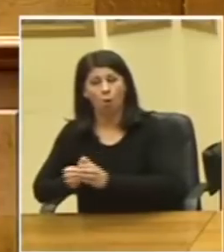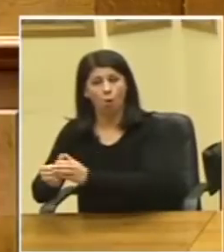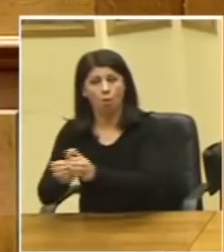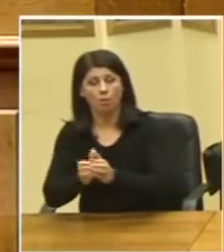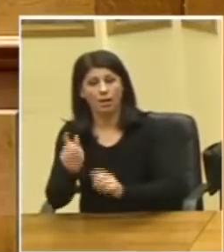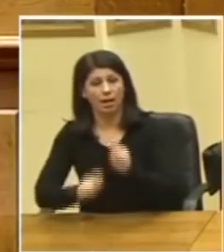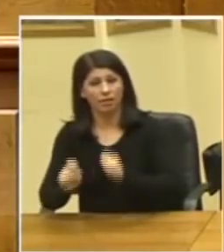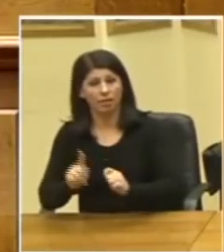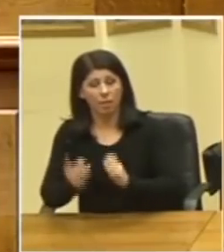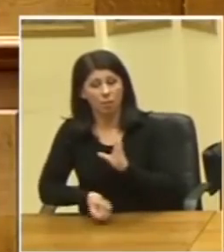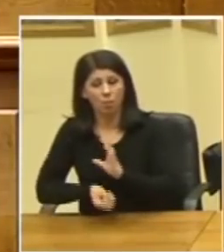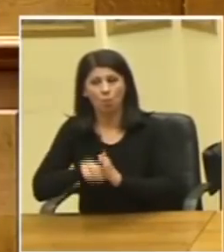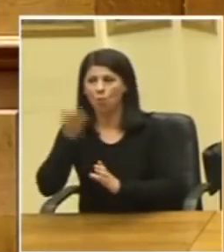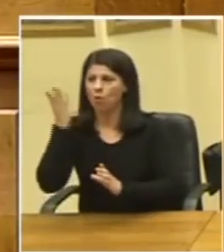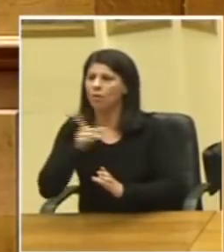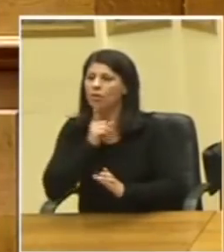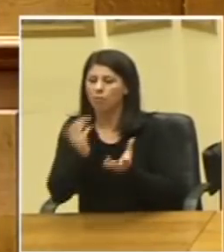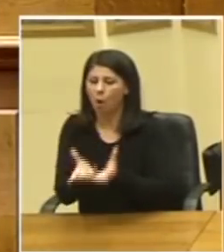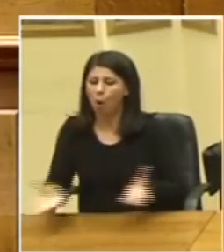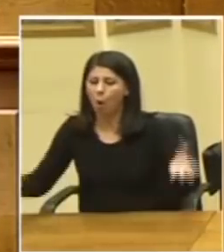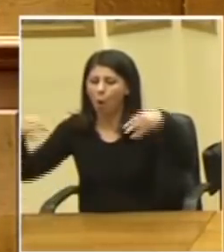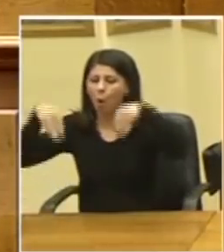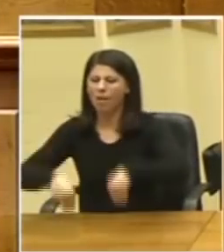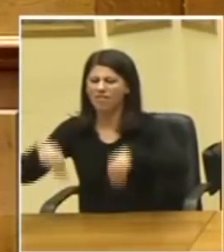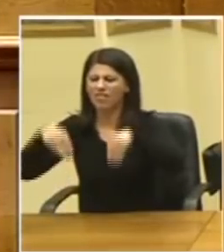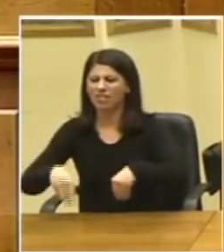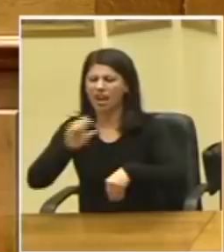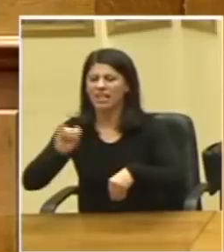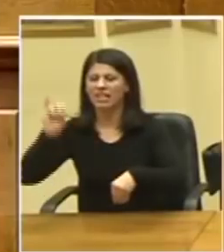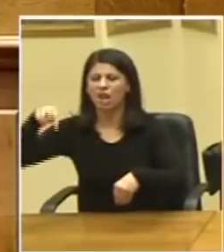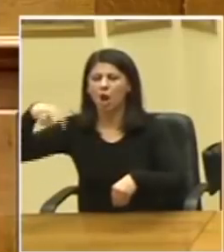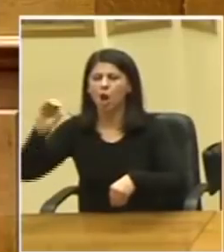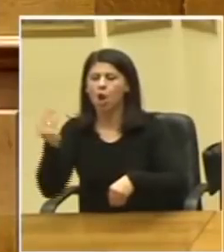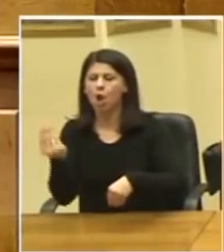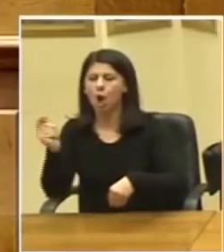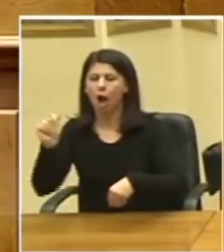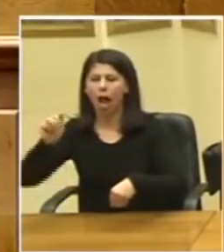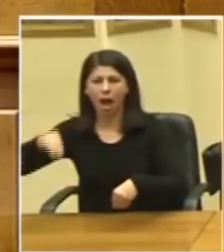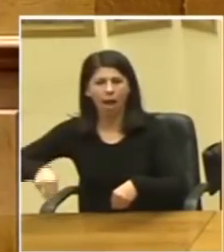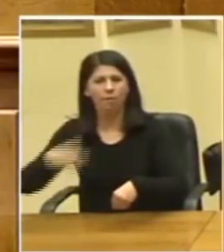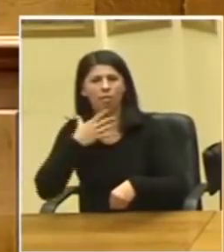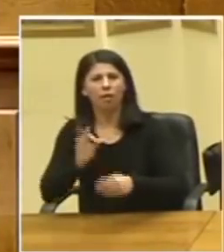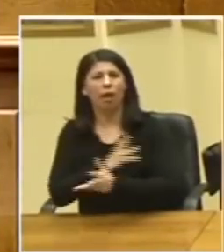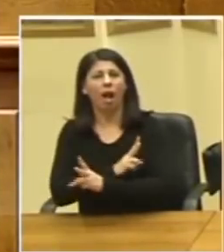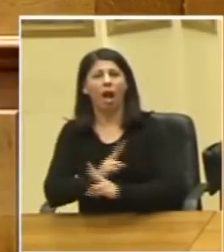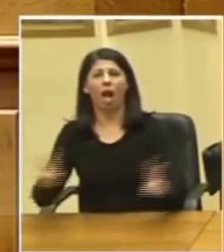φτιάξουν μια νέα κολυμβήθρα του Σιλοάμ για το αστικό πολιτικό σύστημα. Σε αυτή την